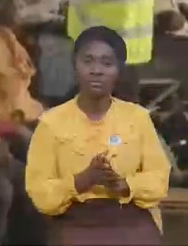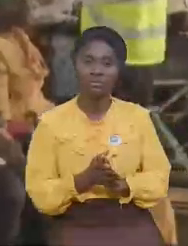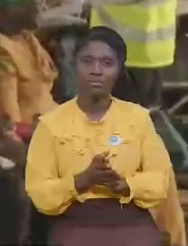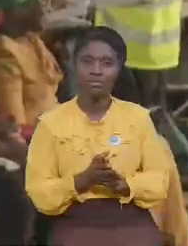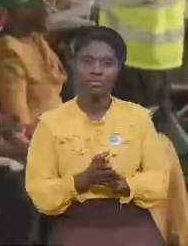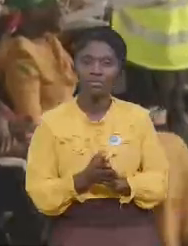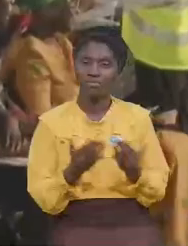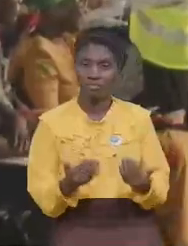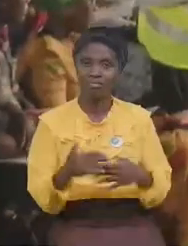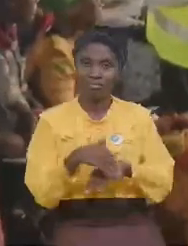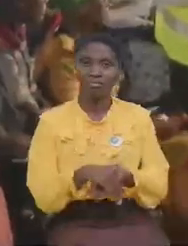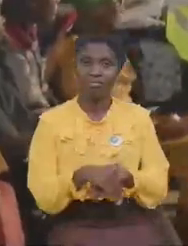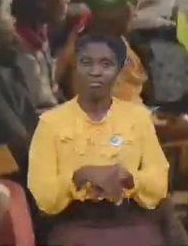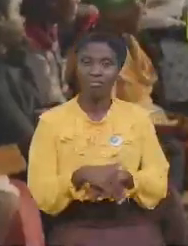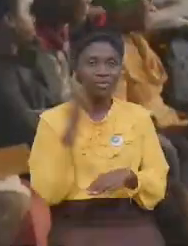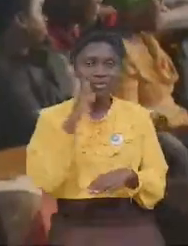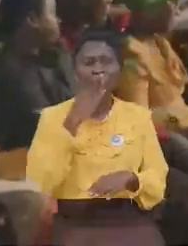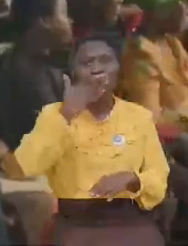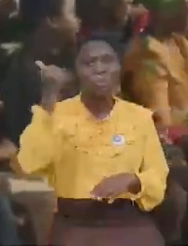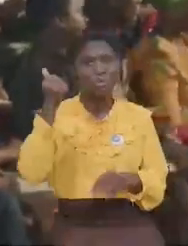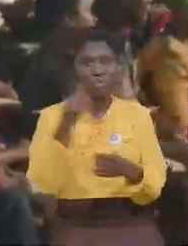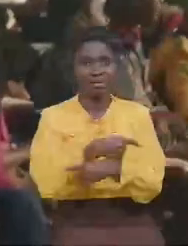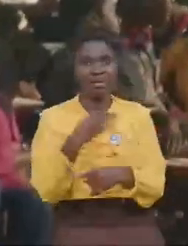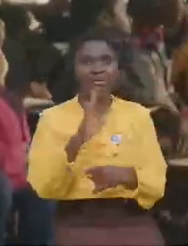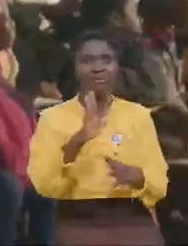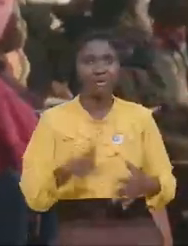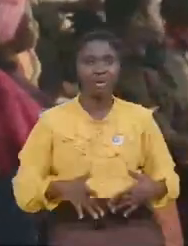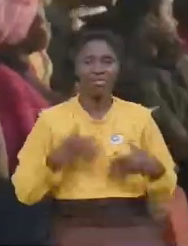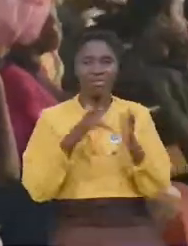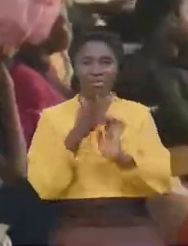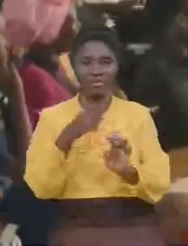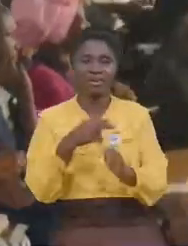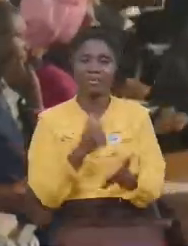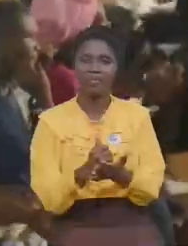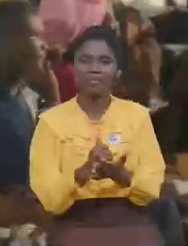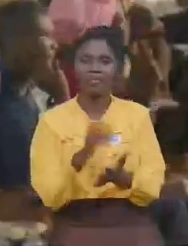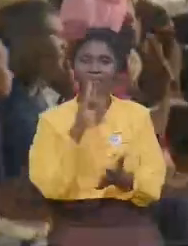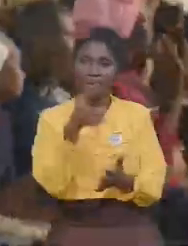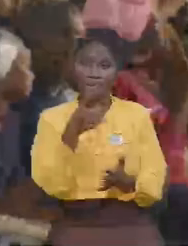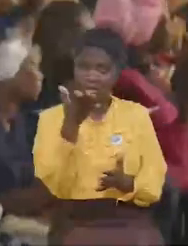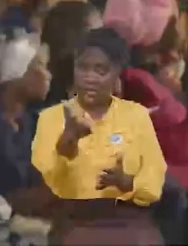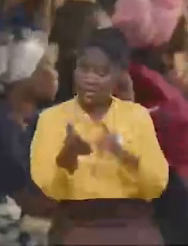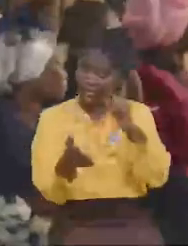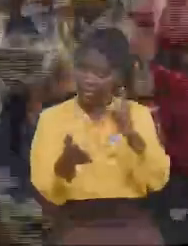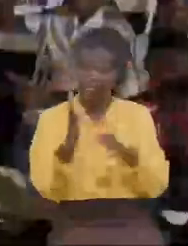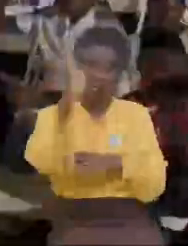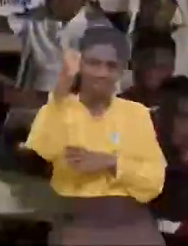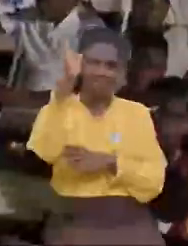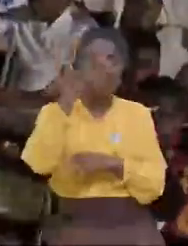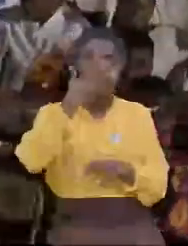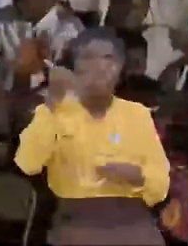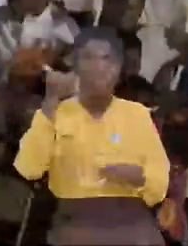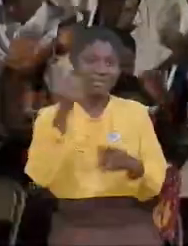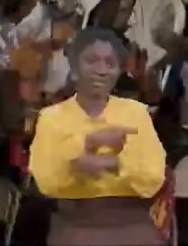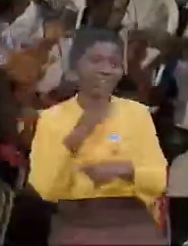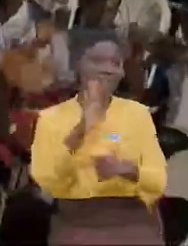Ce soir, peut-être le meilleur jour de ta vie. Où es-tu? Où es-tu? Le meilleur jour de ta